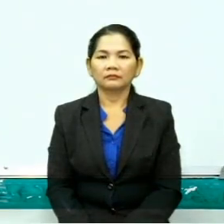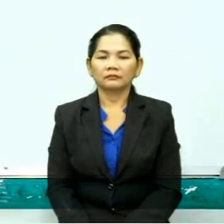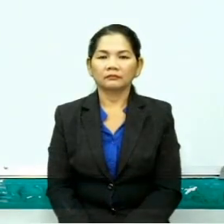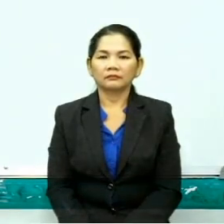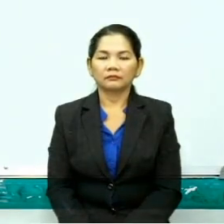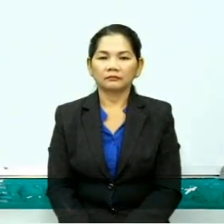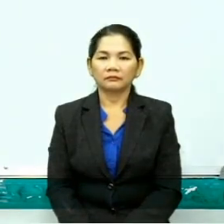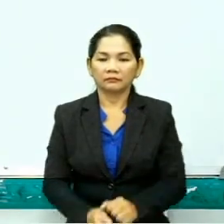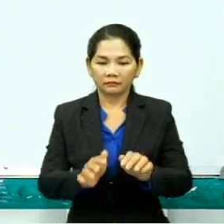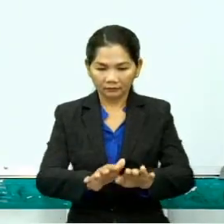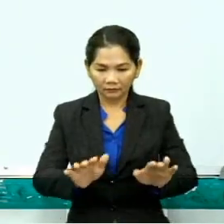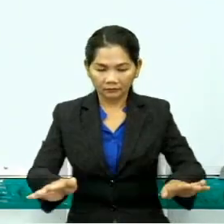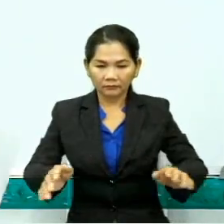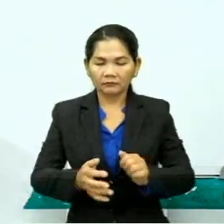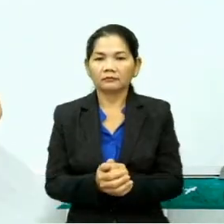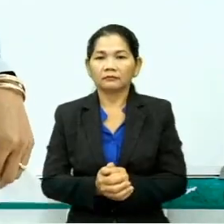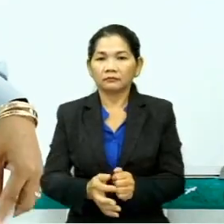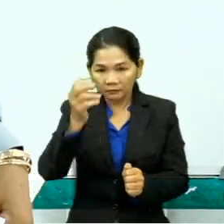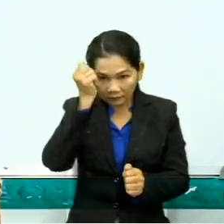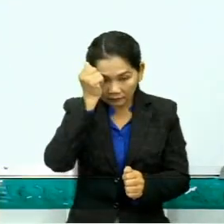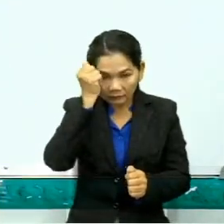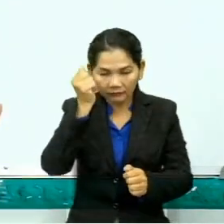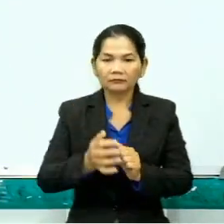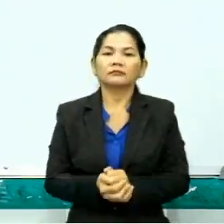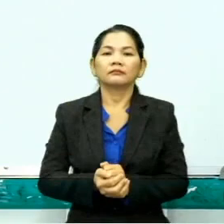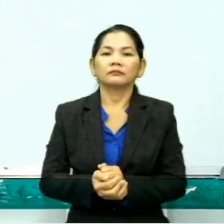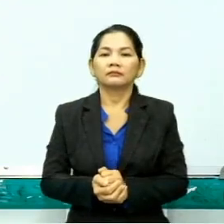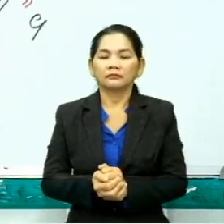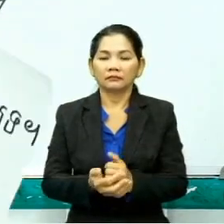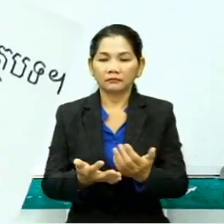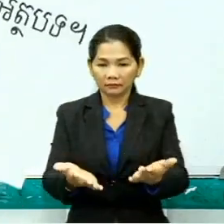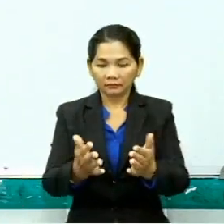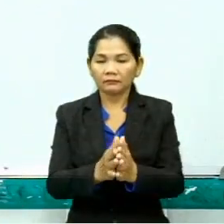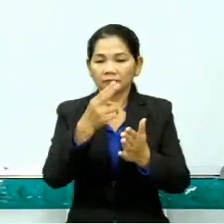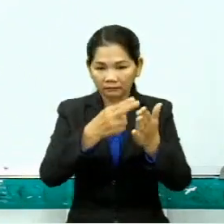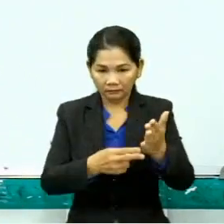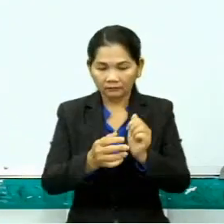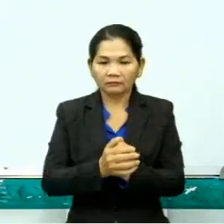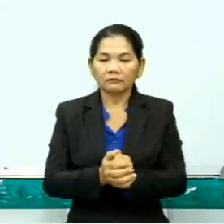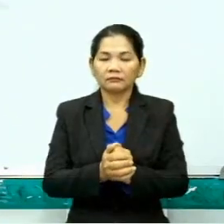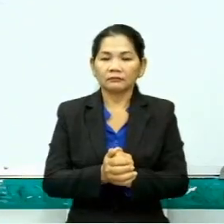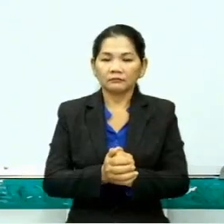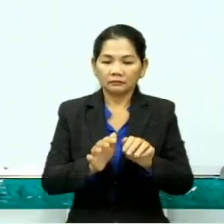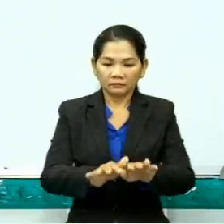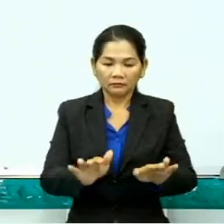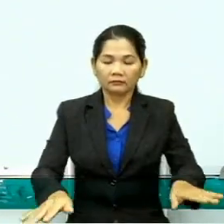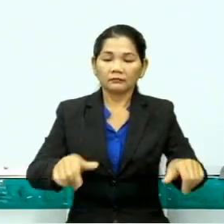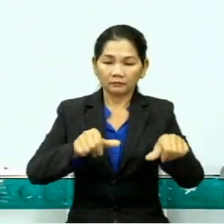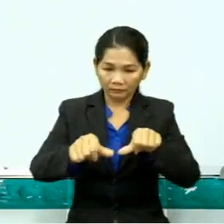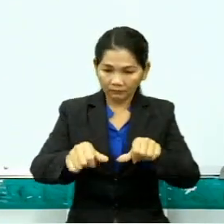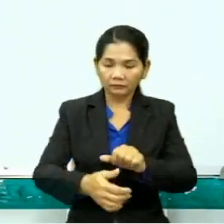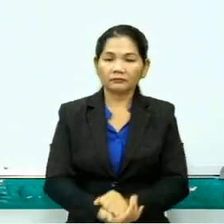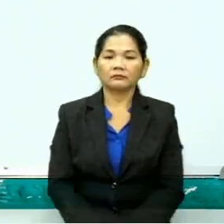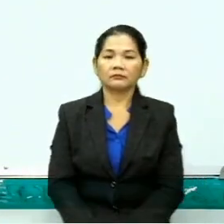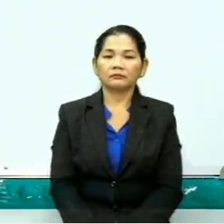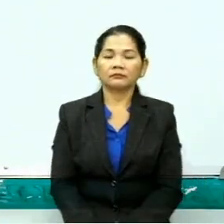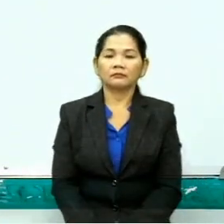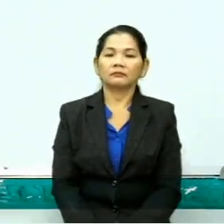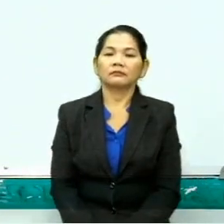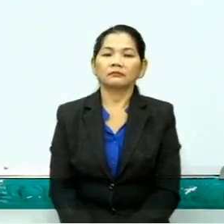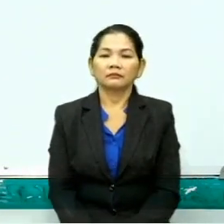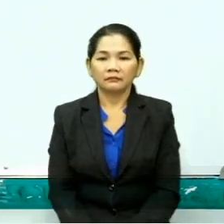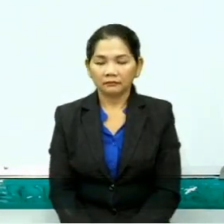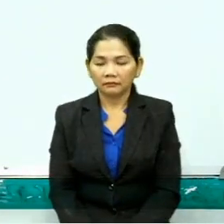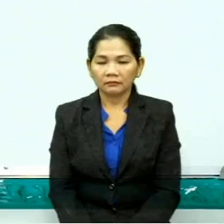chàng chẳng con tặng ác ní chà con chấm chà mưa tiệt nát con ta này cứ nông miền ở vậy xong rập con mình to tiến